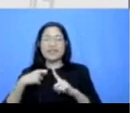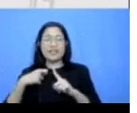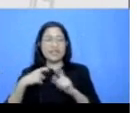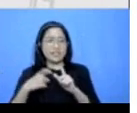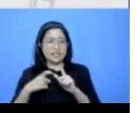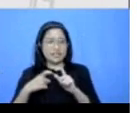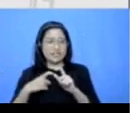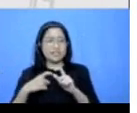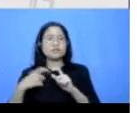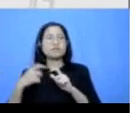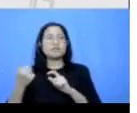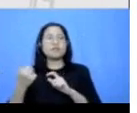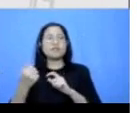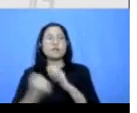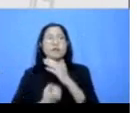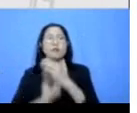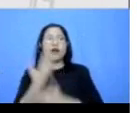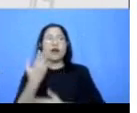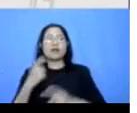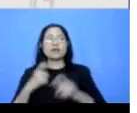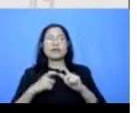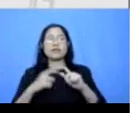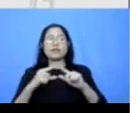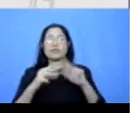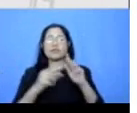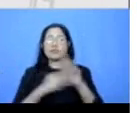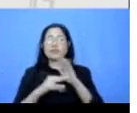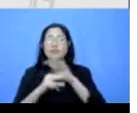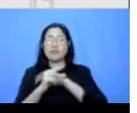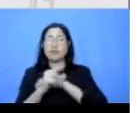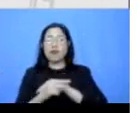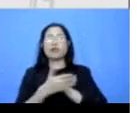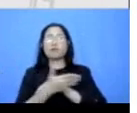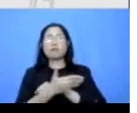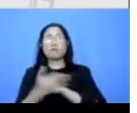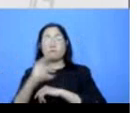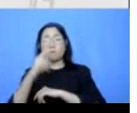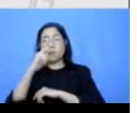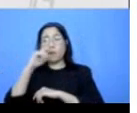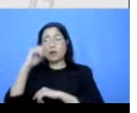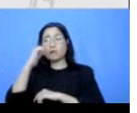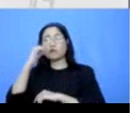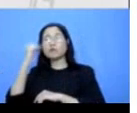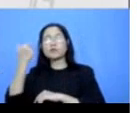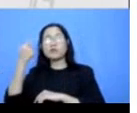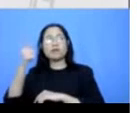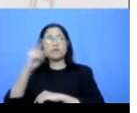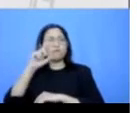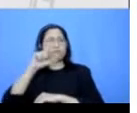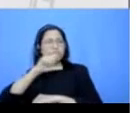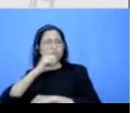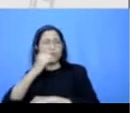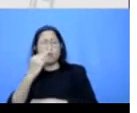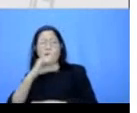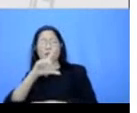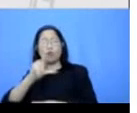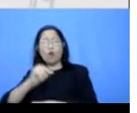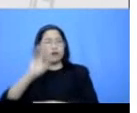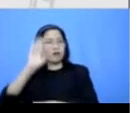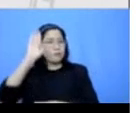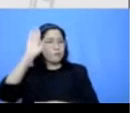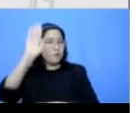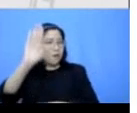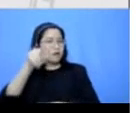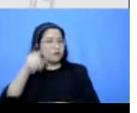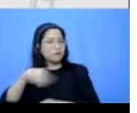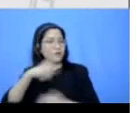Ibu bisa dapat gambaran selama beberapa bulan ke depan to do listnya buat Bapak dan Ibu itu apa.